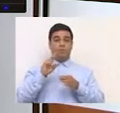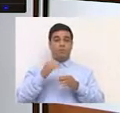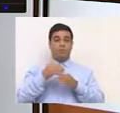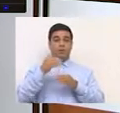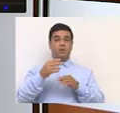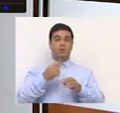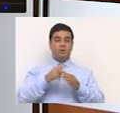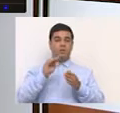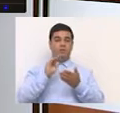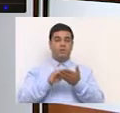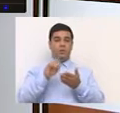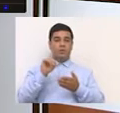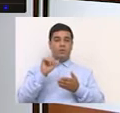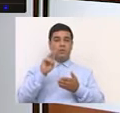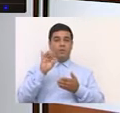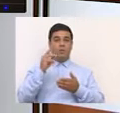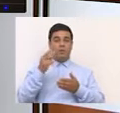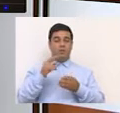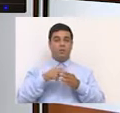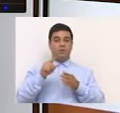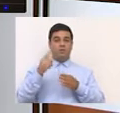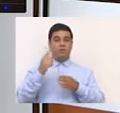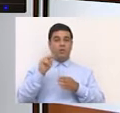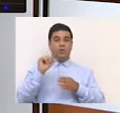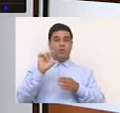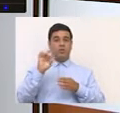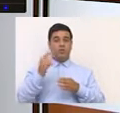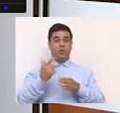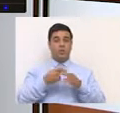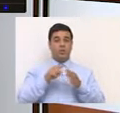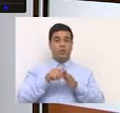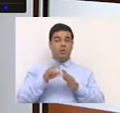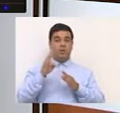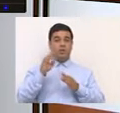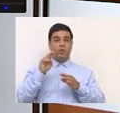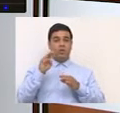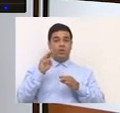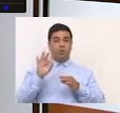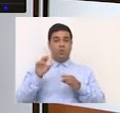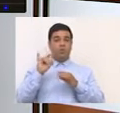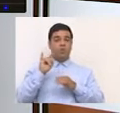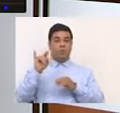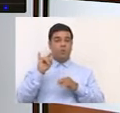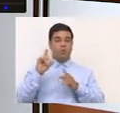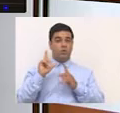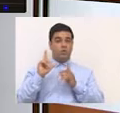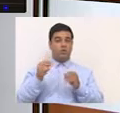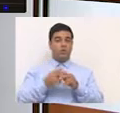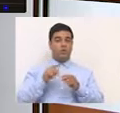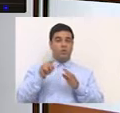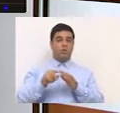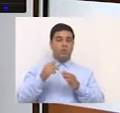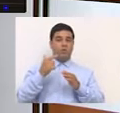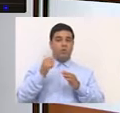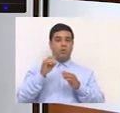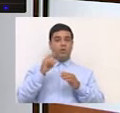стоит запятая, ведь он стоит после первой части. Не то самолет гудит, не то гром